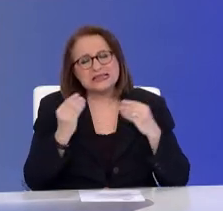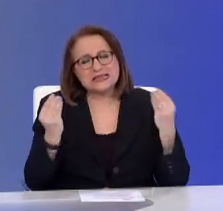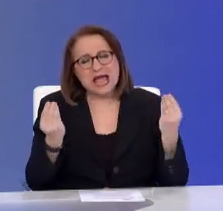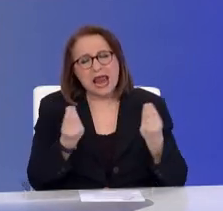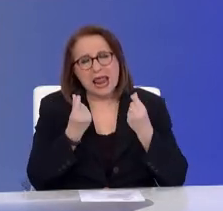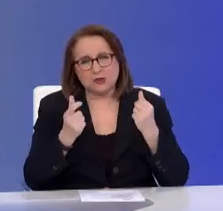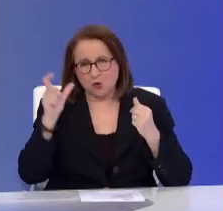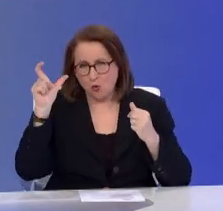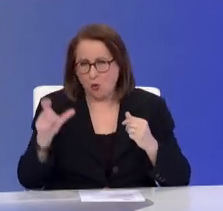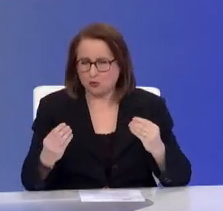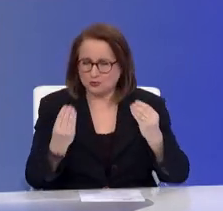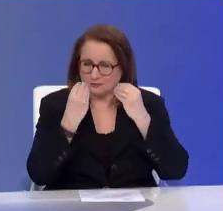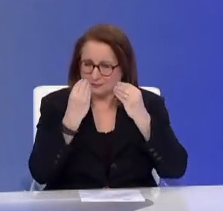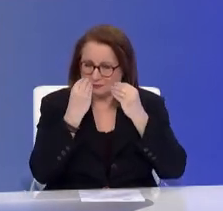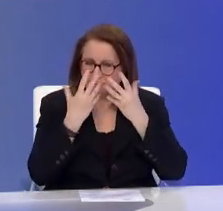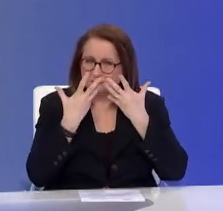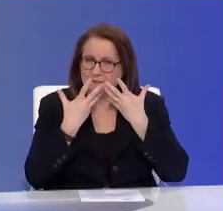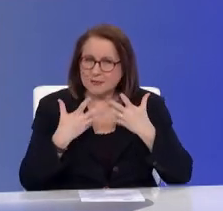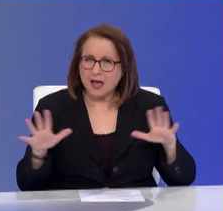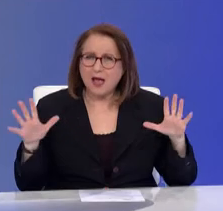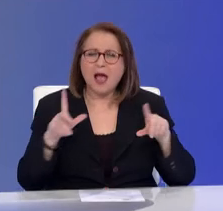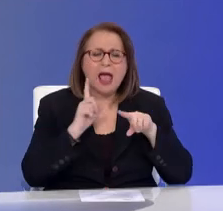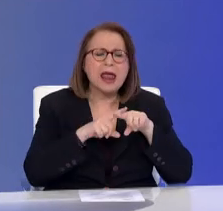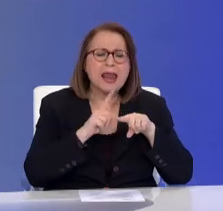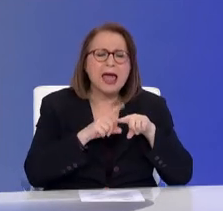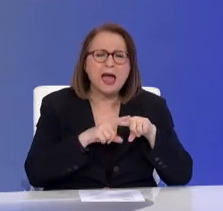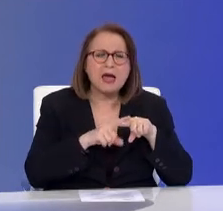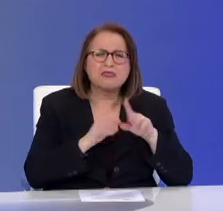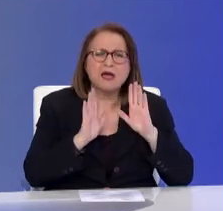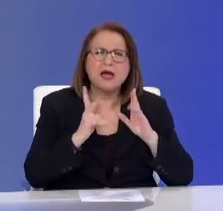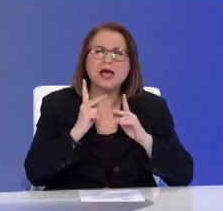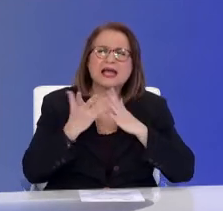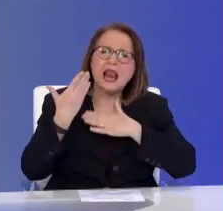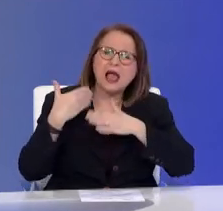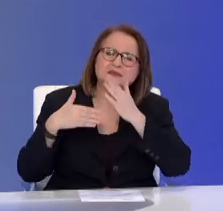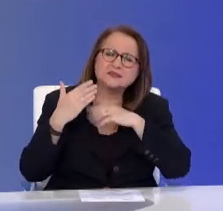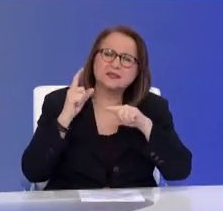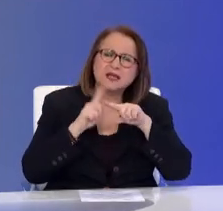που είχε βάση την κλασική Ελλάδα.